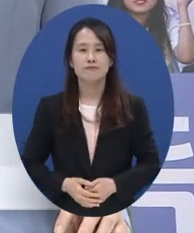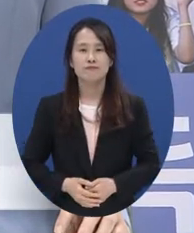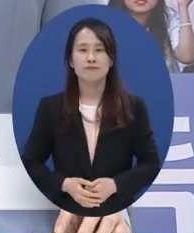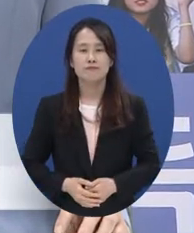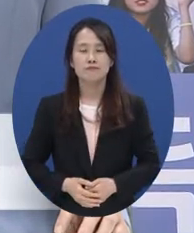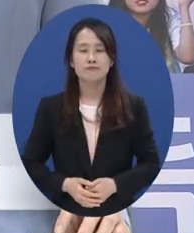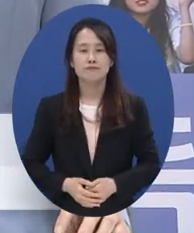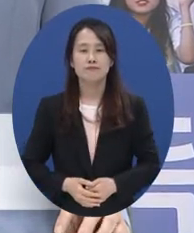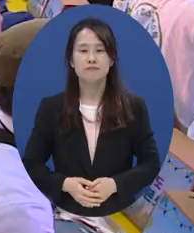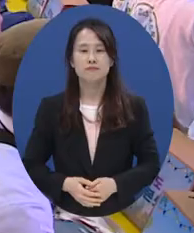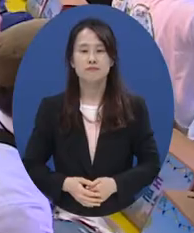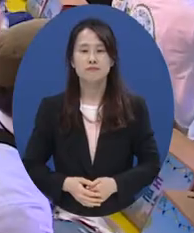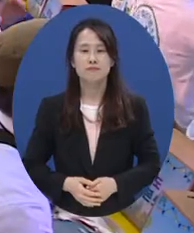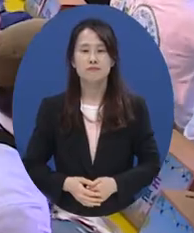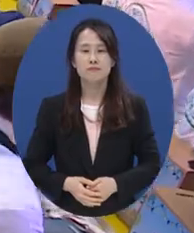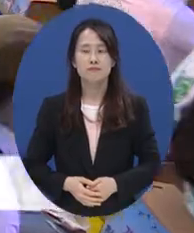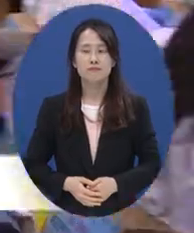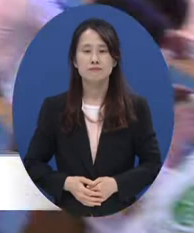다녀왔습니다.